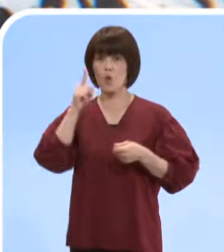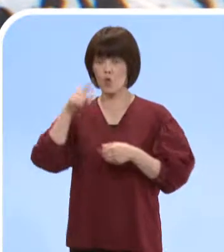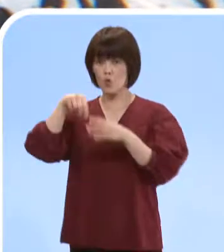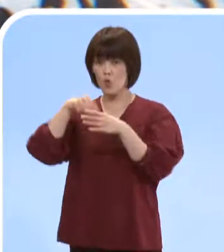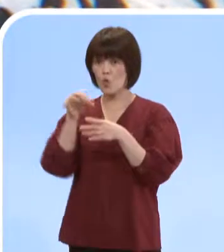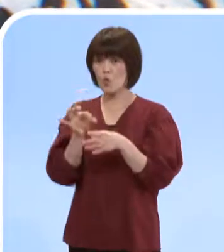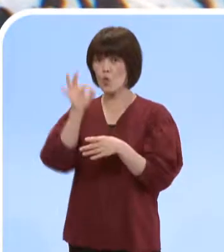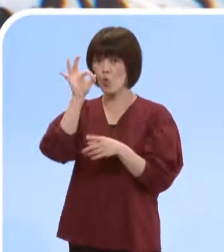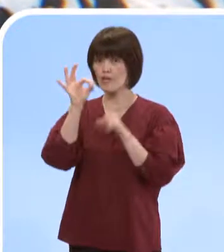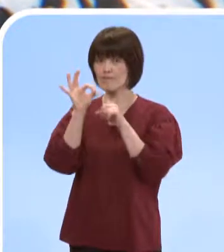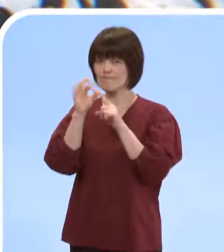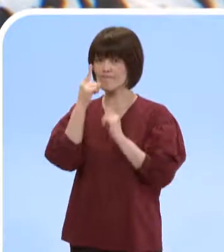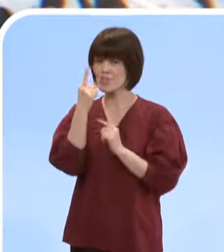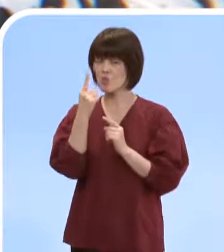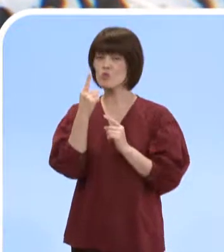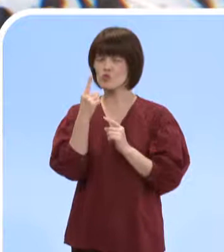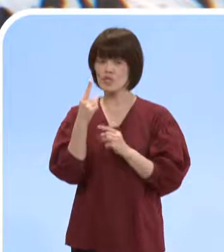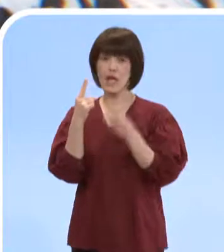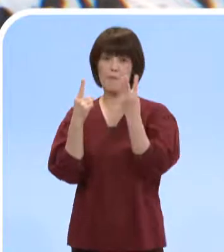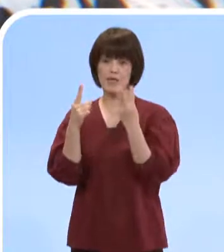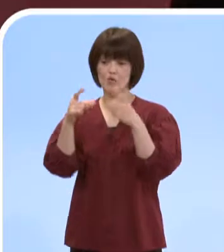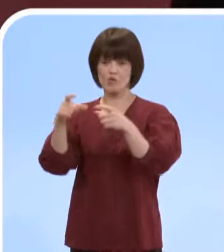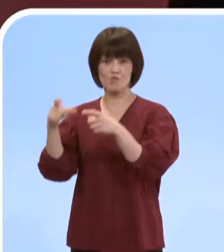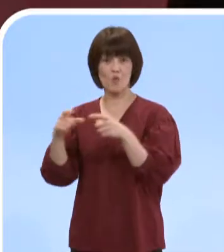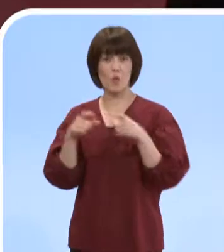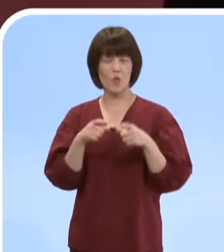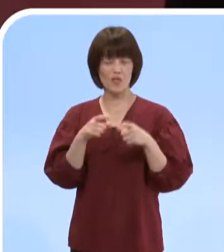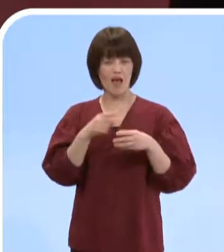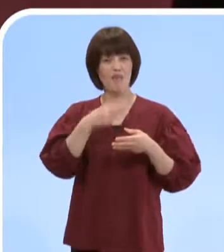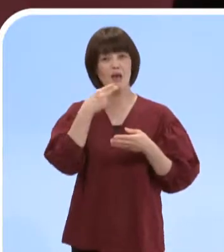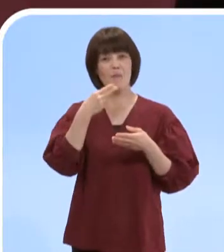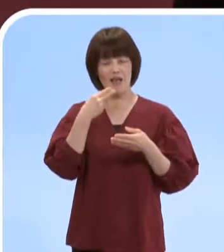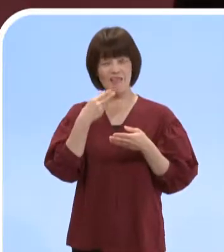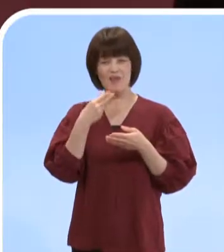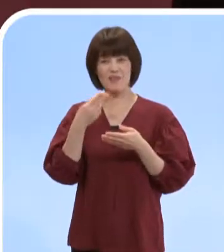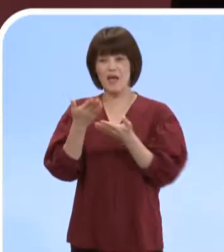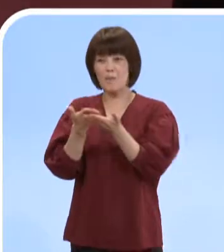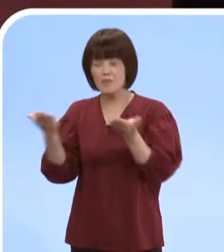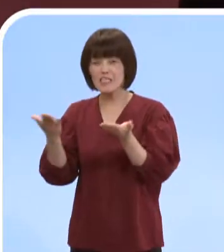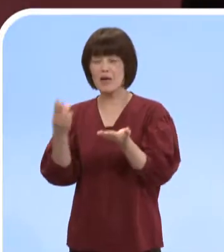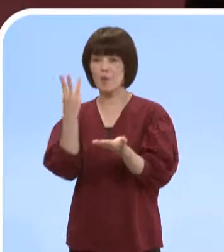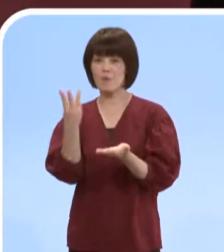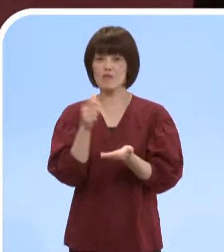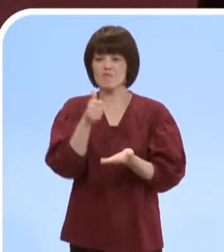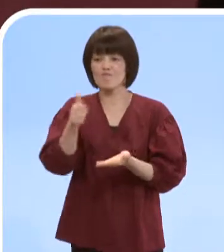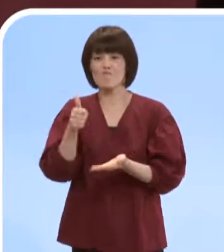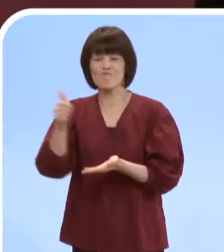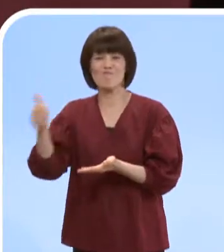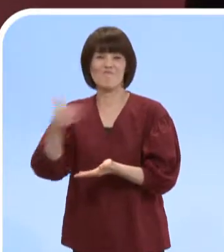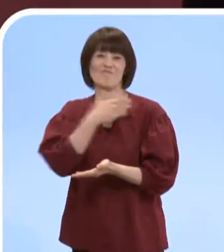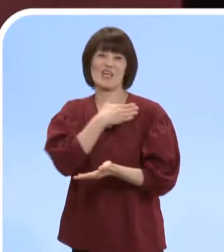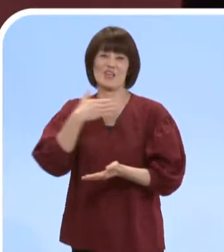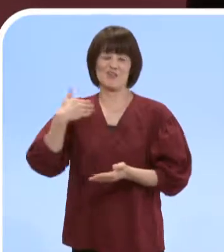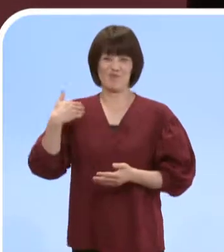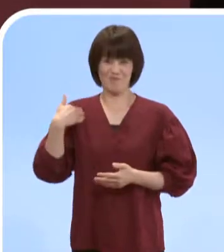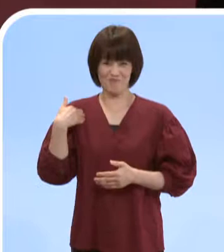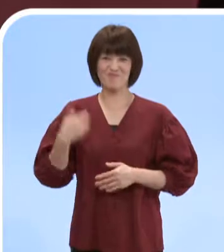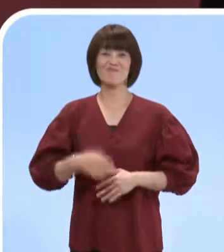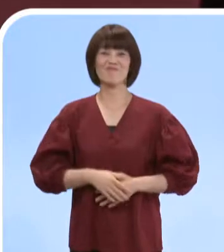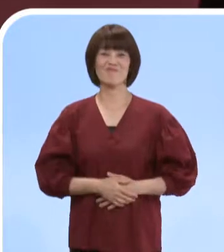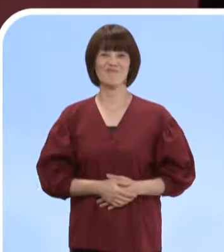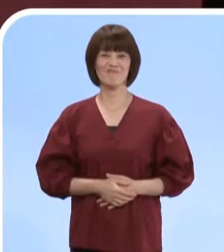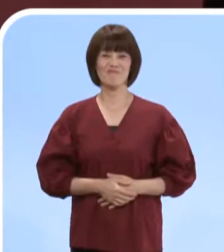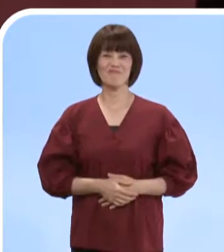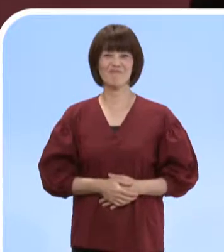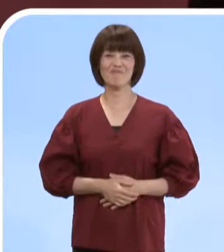こちらはコイン1枚で3皿出てきまして、3店舗巡っていただいて合計お一人様9皿ですね、召し上がっていただ